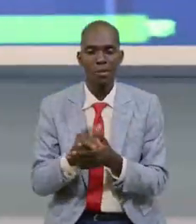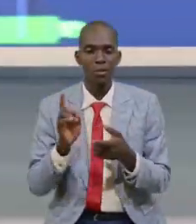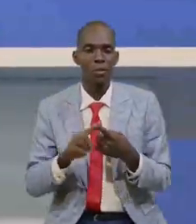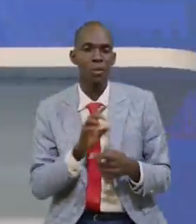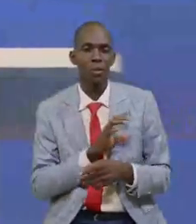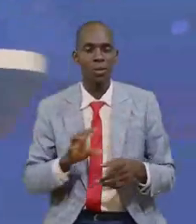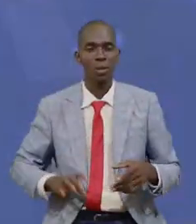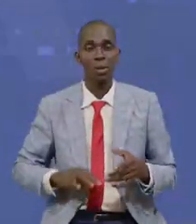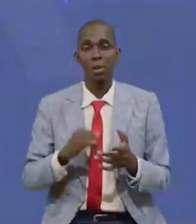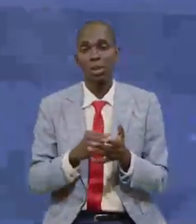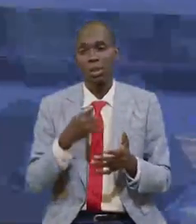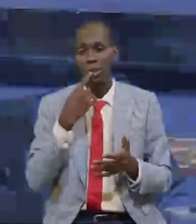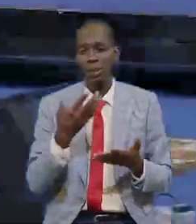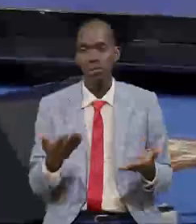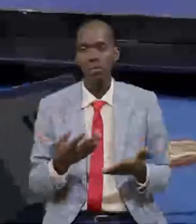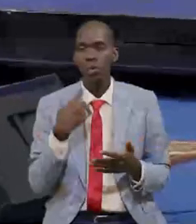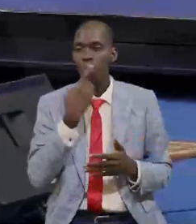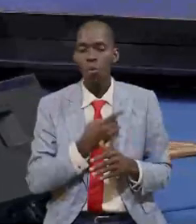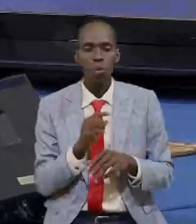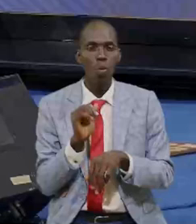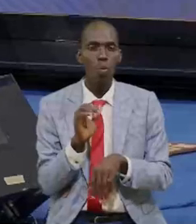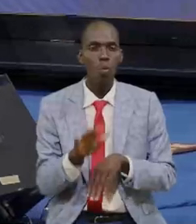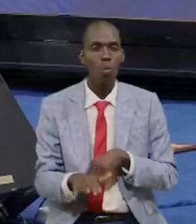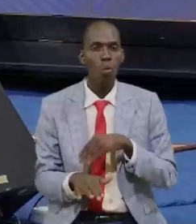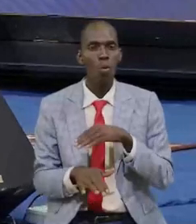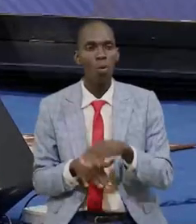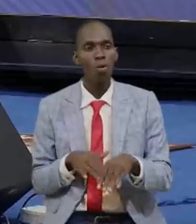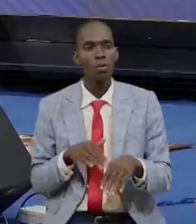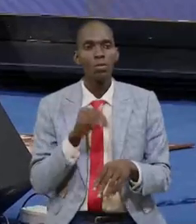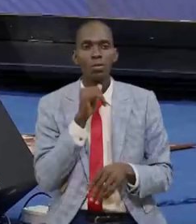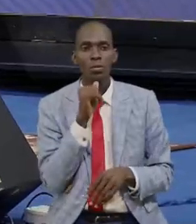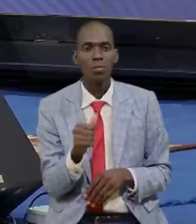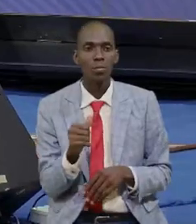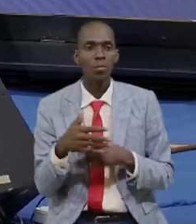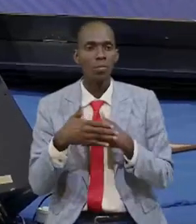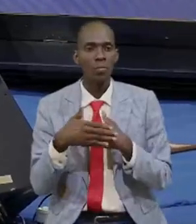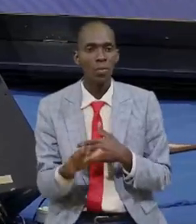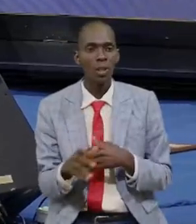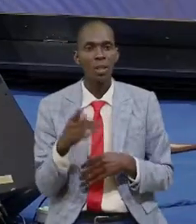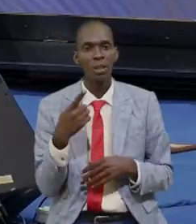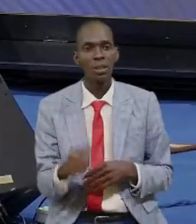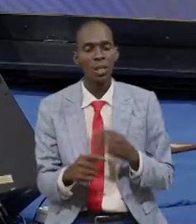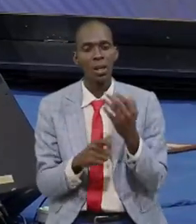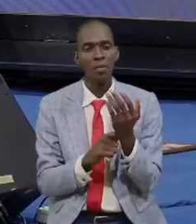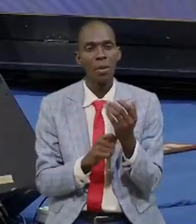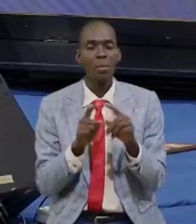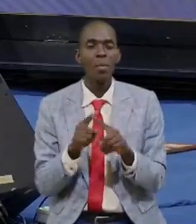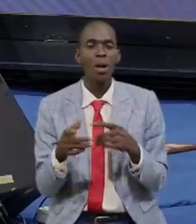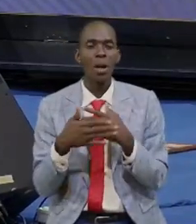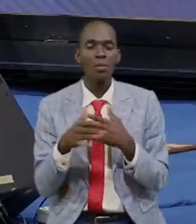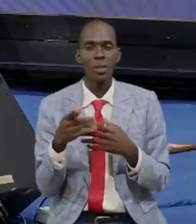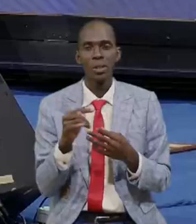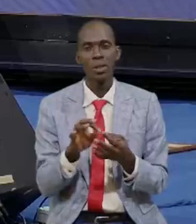Christ et qui ne marche pas selon la chair, mais